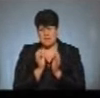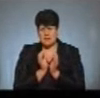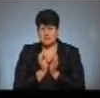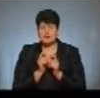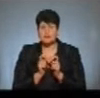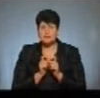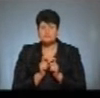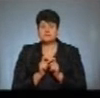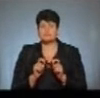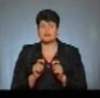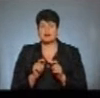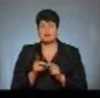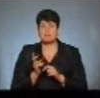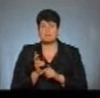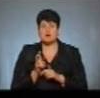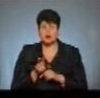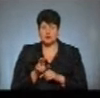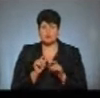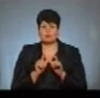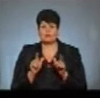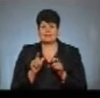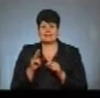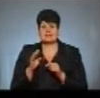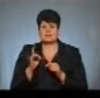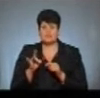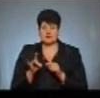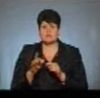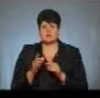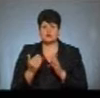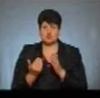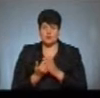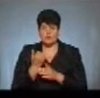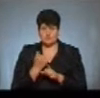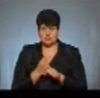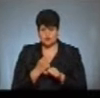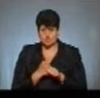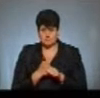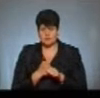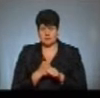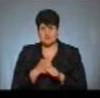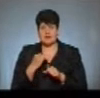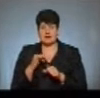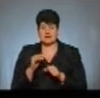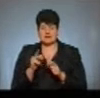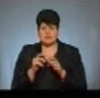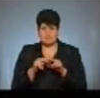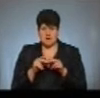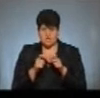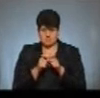і приходять в пункт тестування з або з ново виготовленим ID-паспортом,